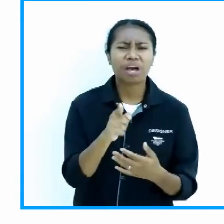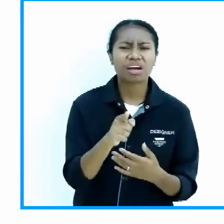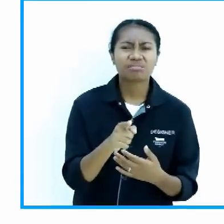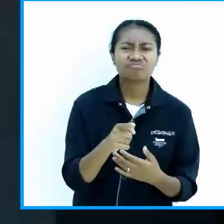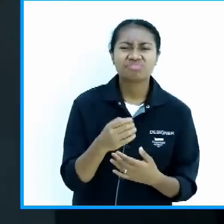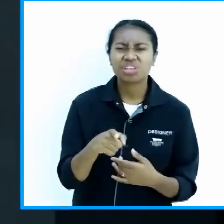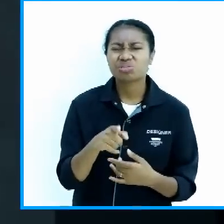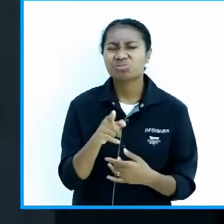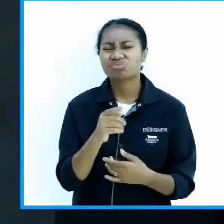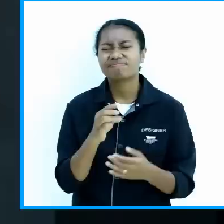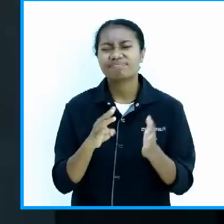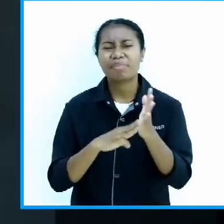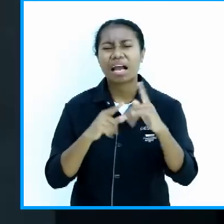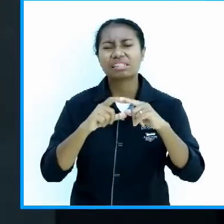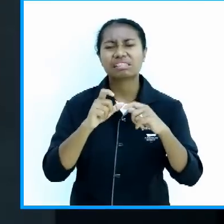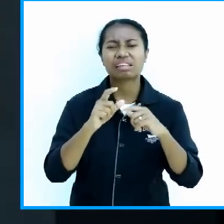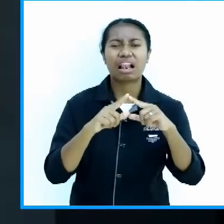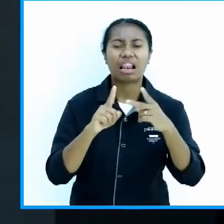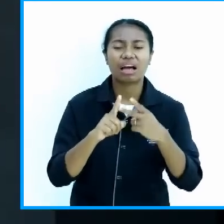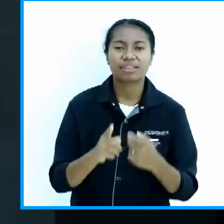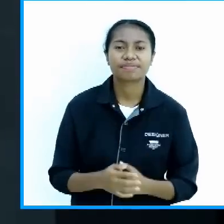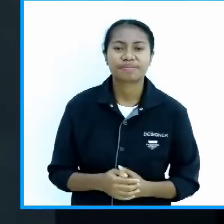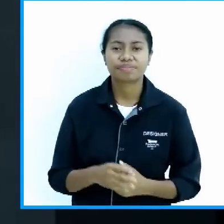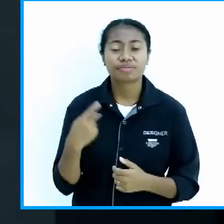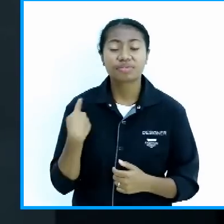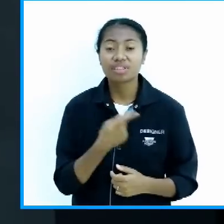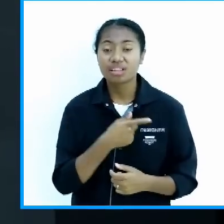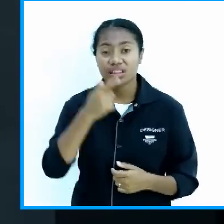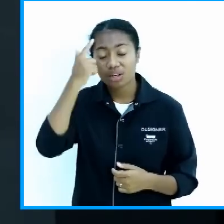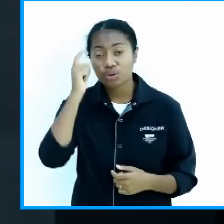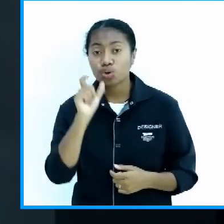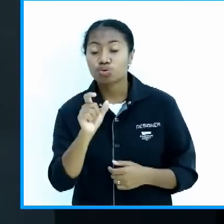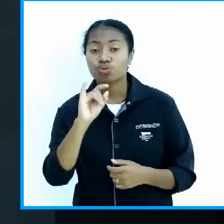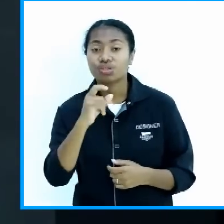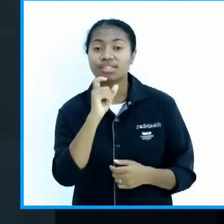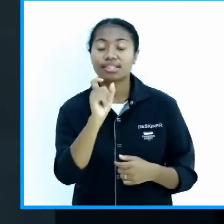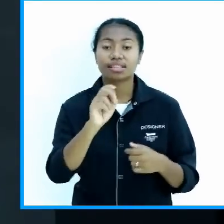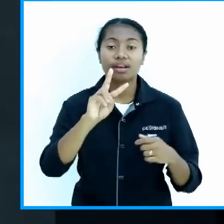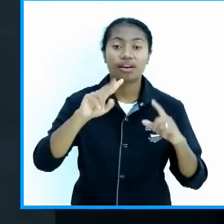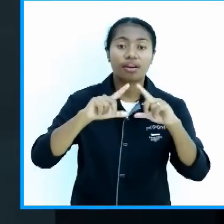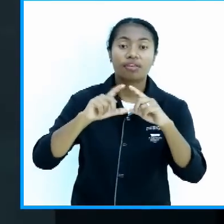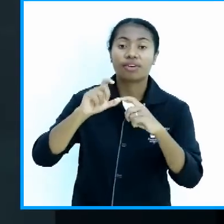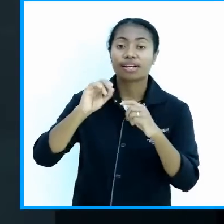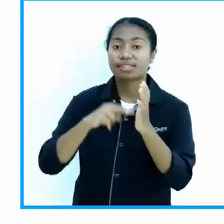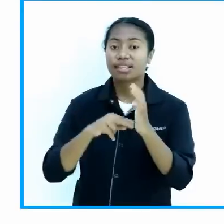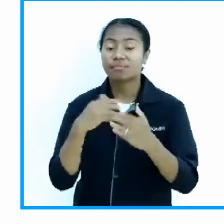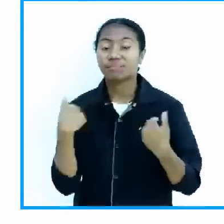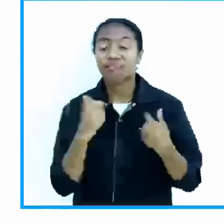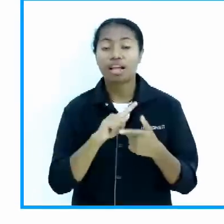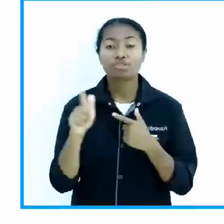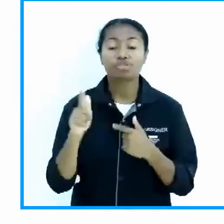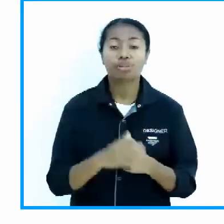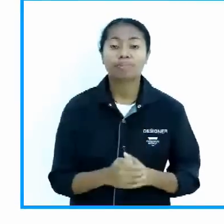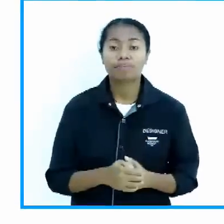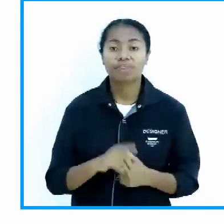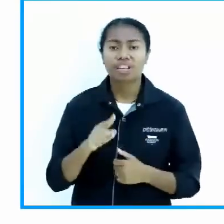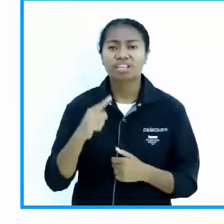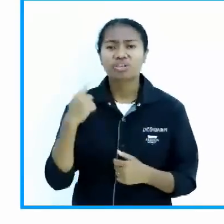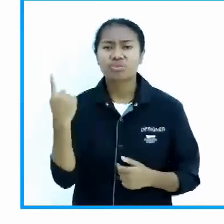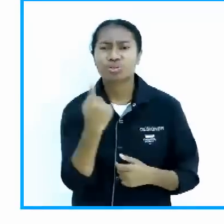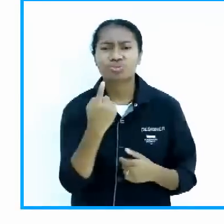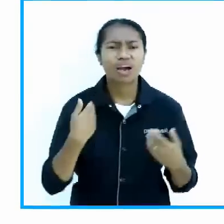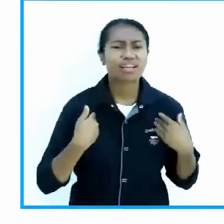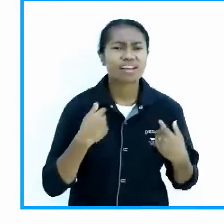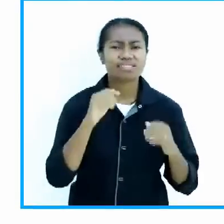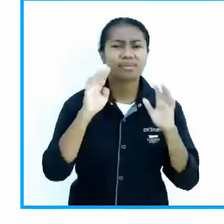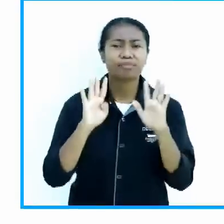ya. Kita tahunya ada 7 vaksin, tapi sebenarnya di slide berikut, di dunia itu ada 90